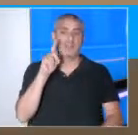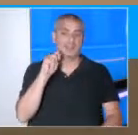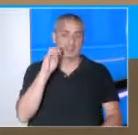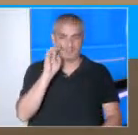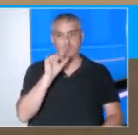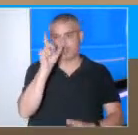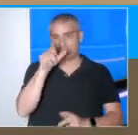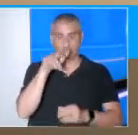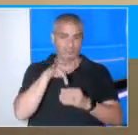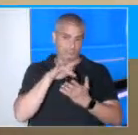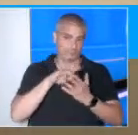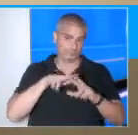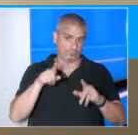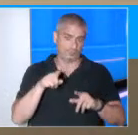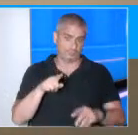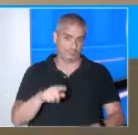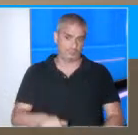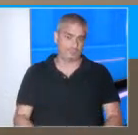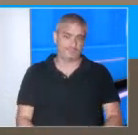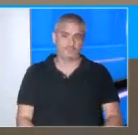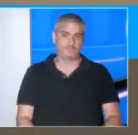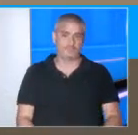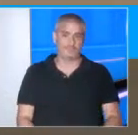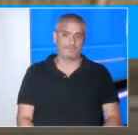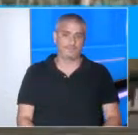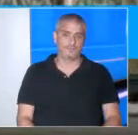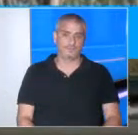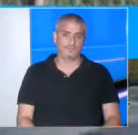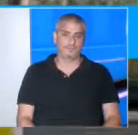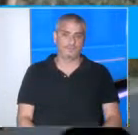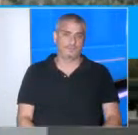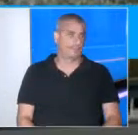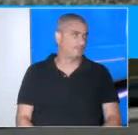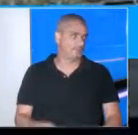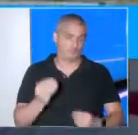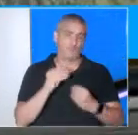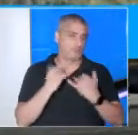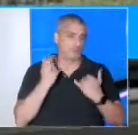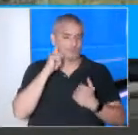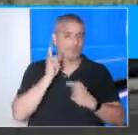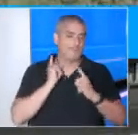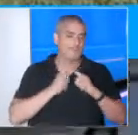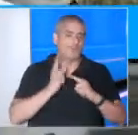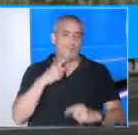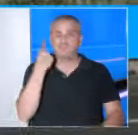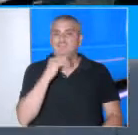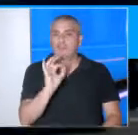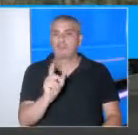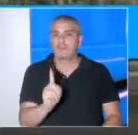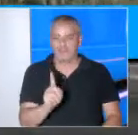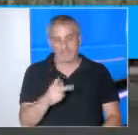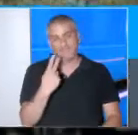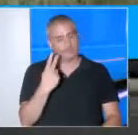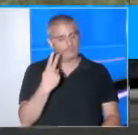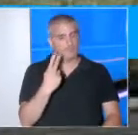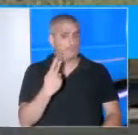יש מאושפזים שהם בהוראת בית המשפט, אנשים מסוכנים מאוד לציבור. לא כרגע, לא ידוע מה הזהות שלהם, אבל זה שווה